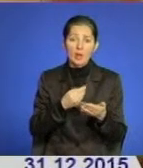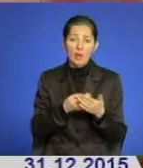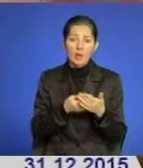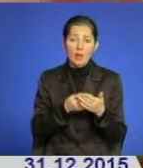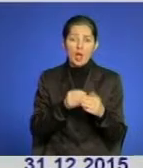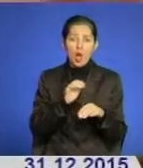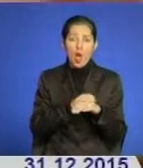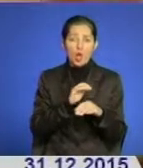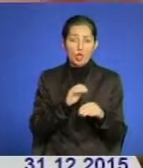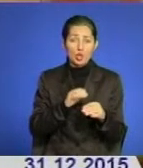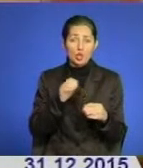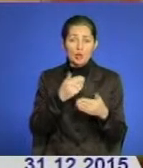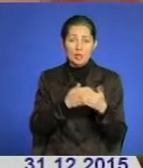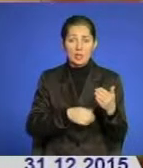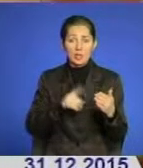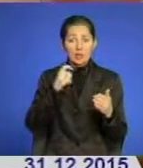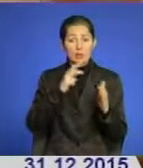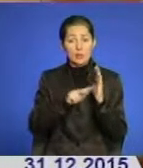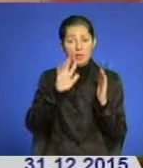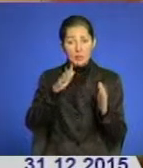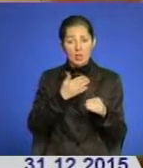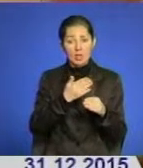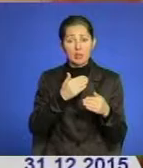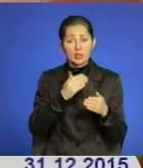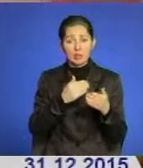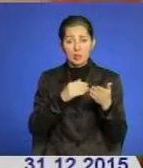статті 185 частини 4.